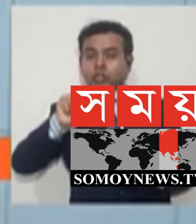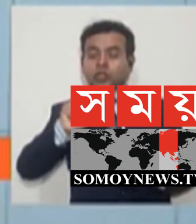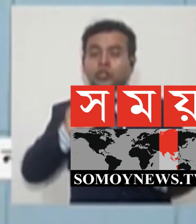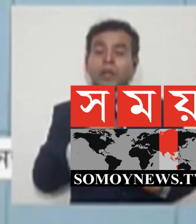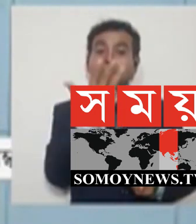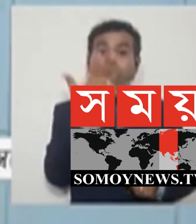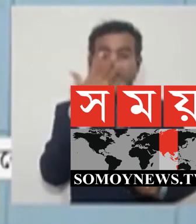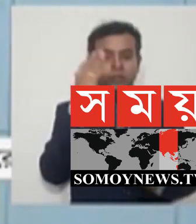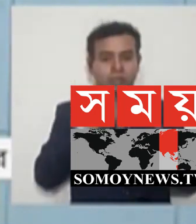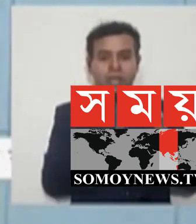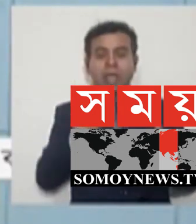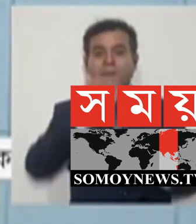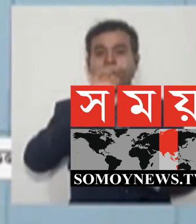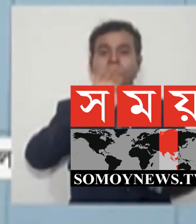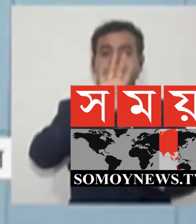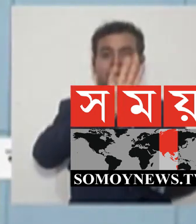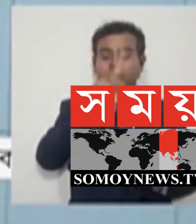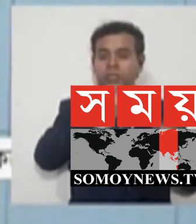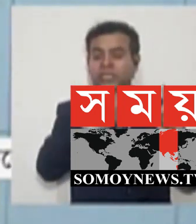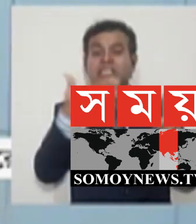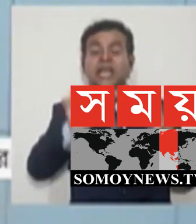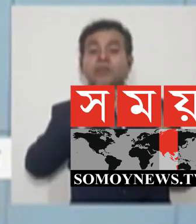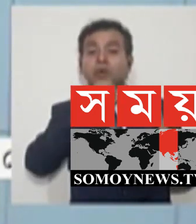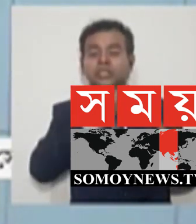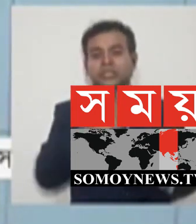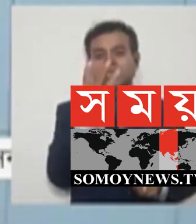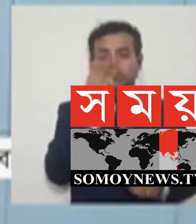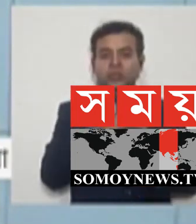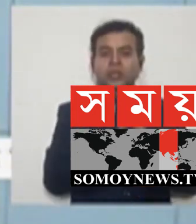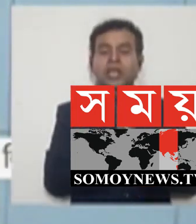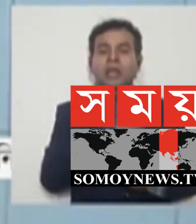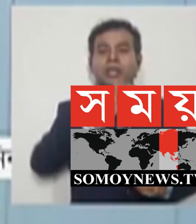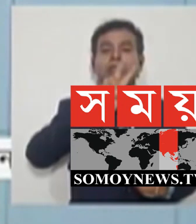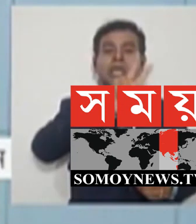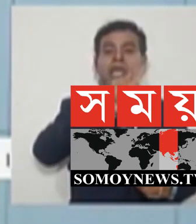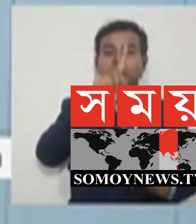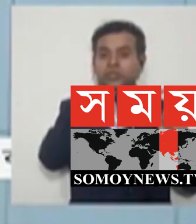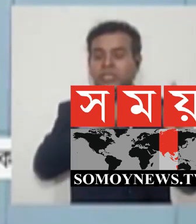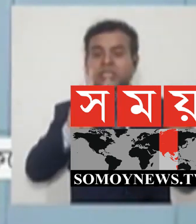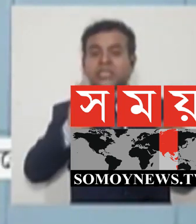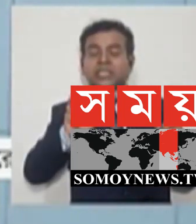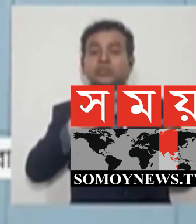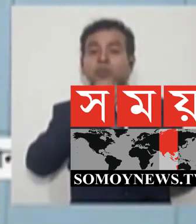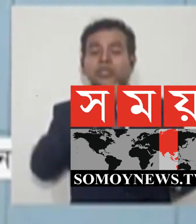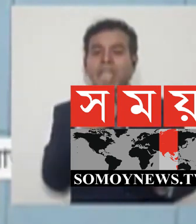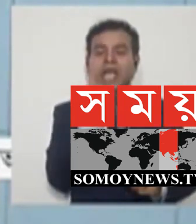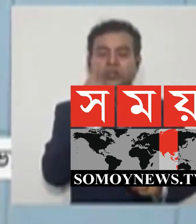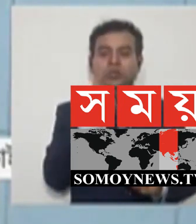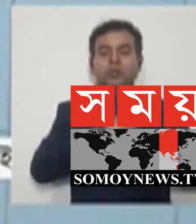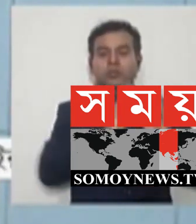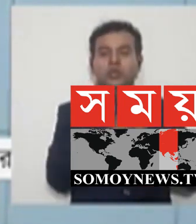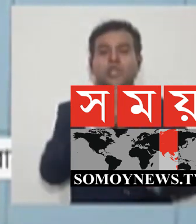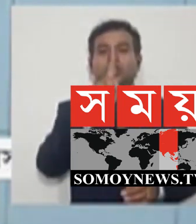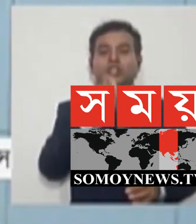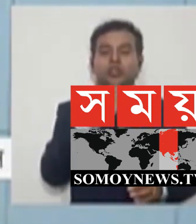51 থেকে 60 3 জন এবং 21 থেকে 30 বছরের মধ্যে 1 জন। 10 জনের মধ্যে পুরুষ 7 জন,